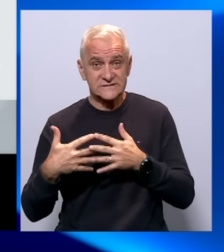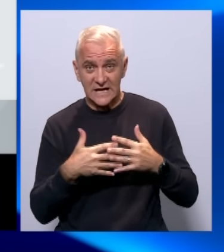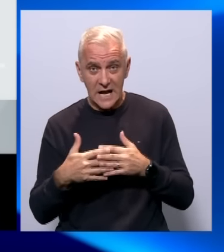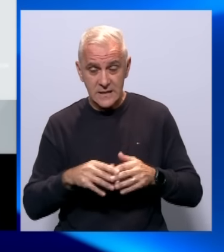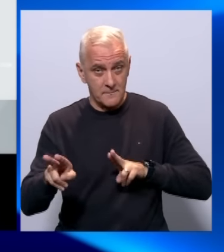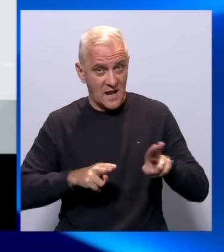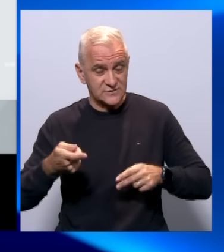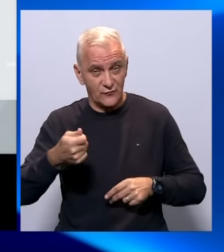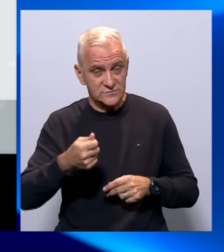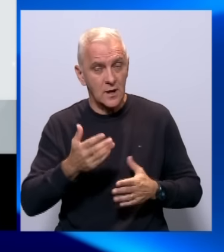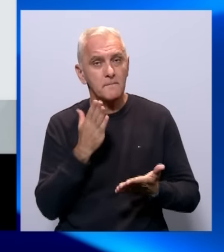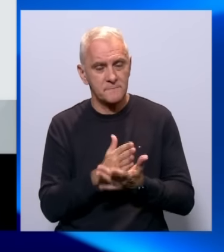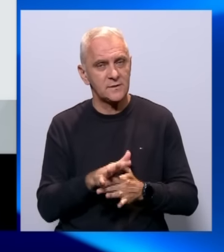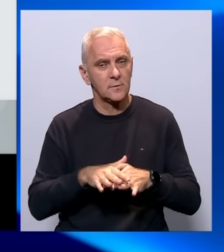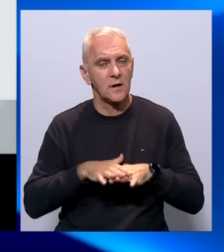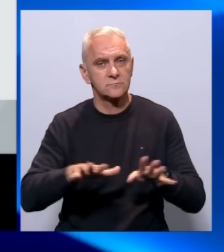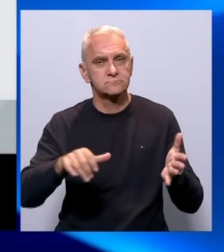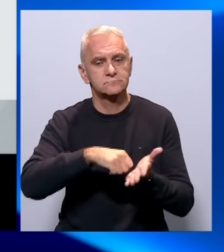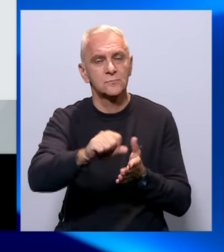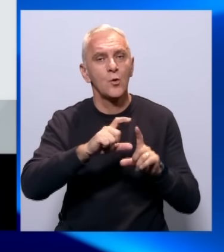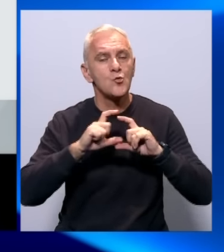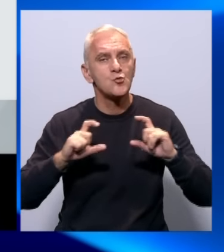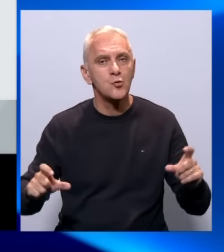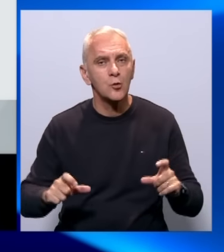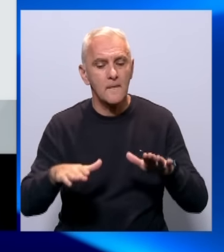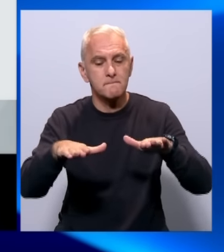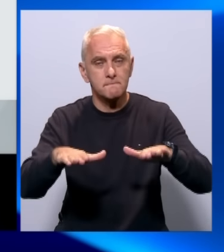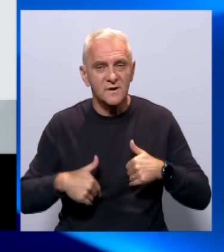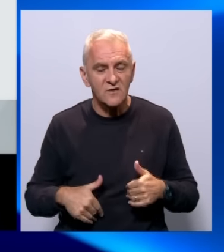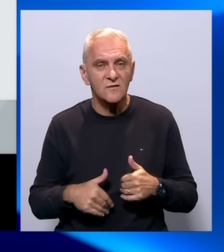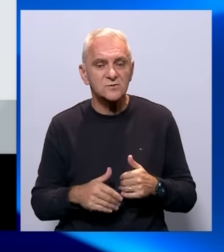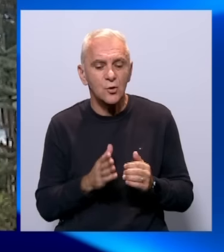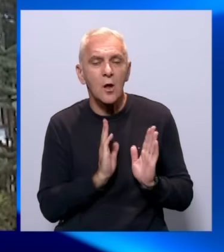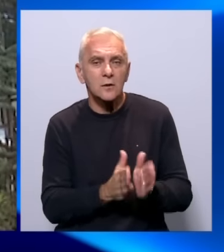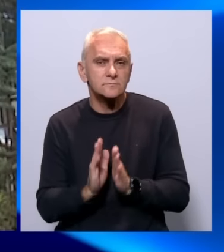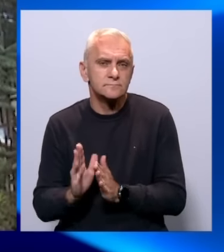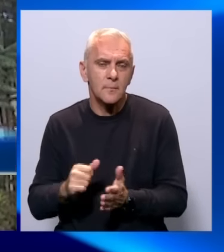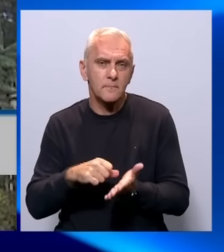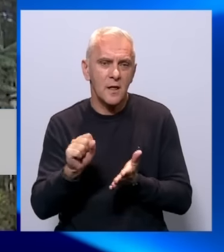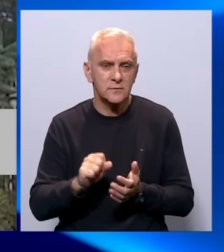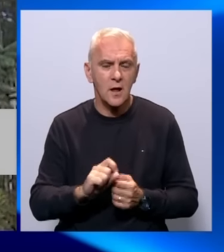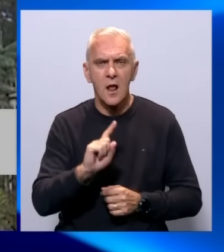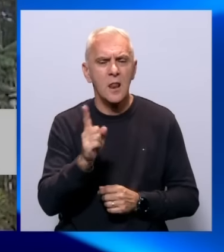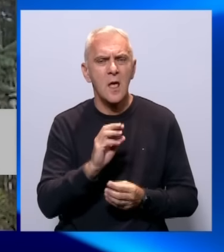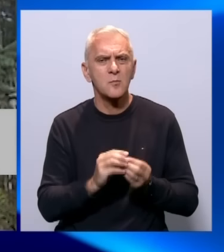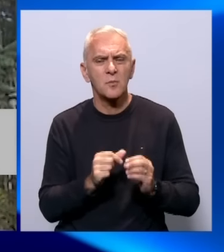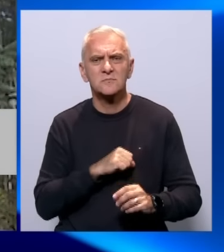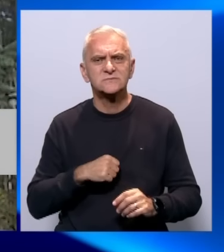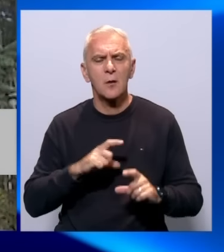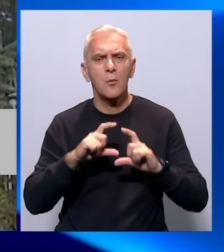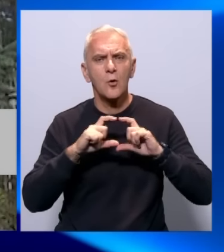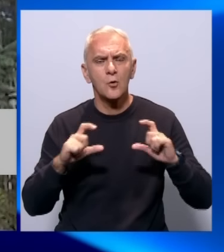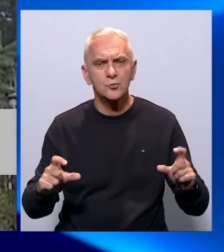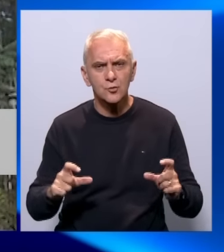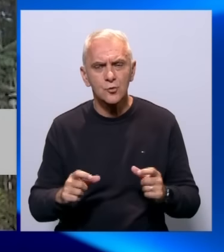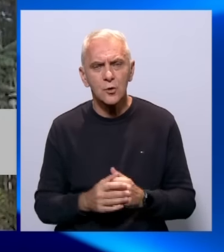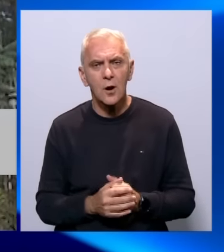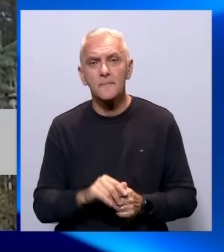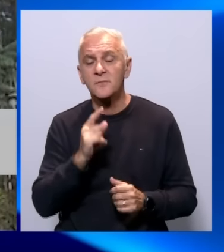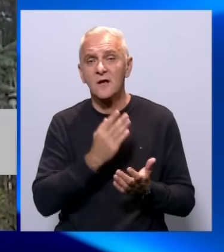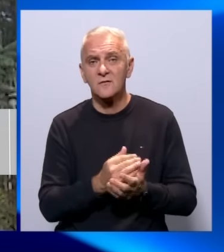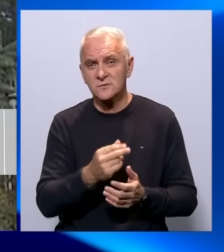financija biti realizovana isplata dugovanja po prihvaćenoj dinamici plaćanja. Nisu sporna samo dugovanja, sporna je i vrijednost tarife koja je